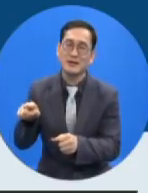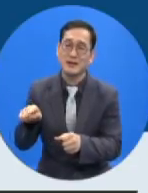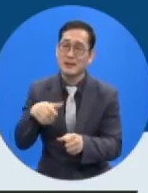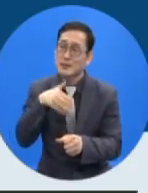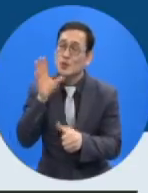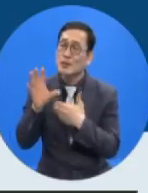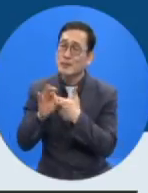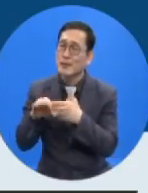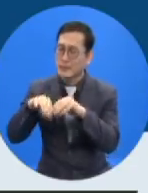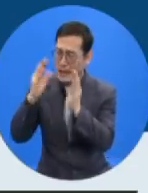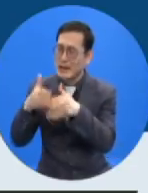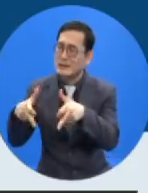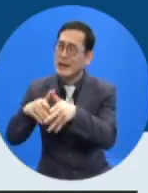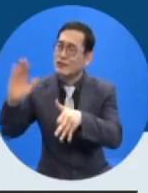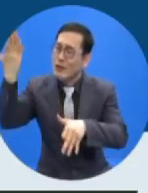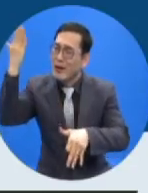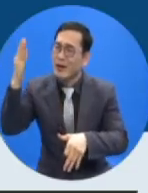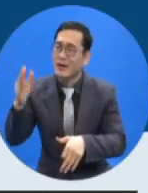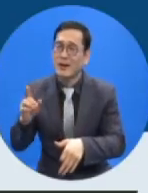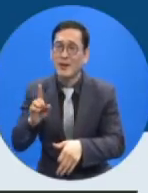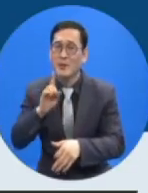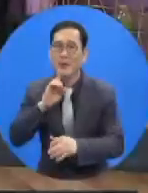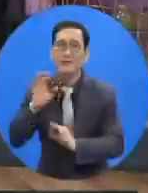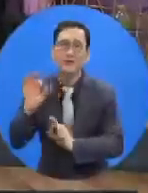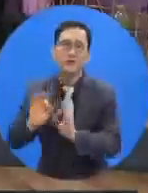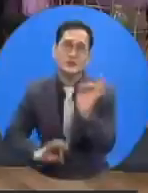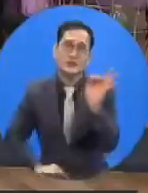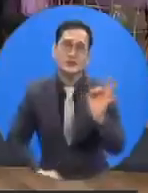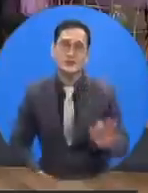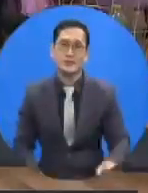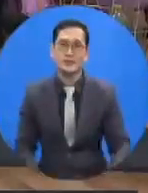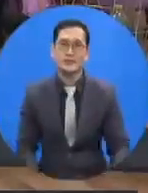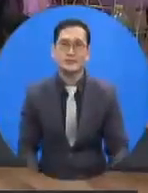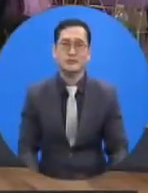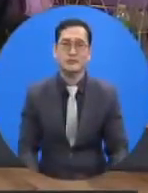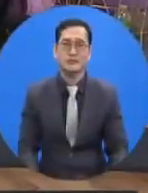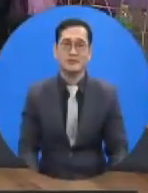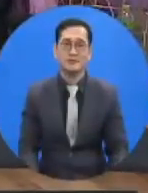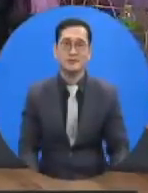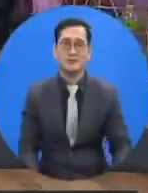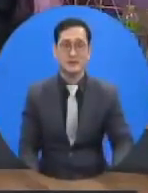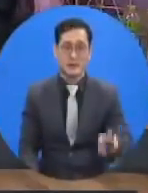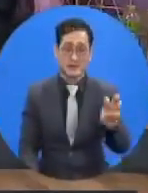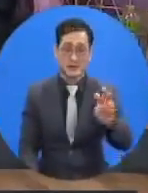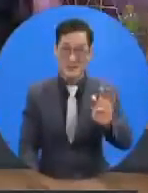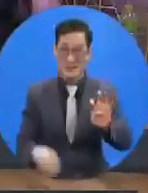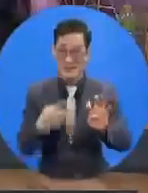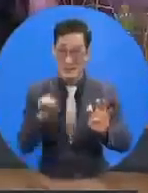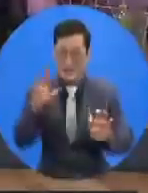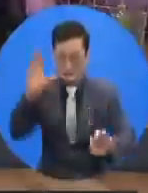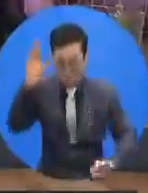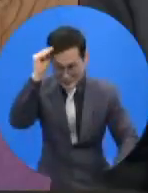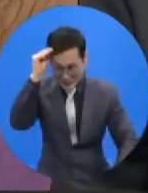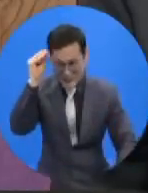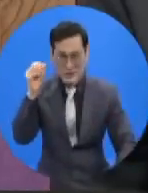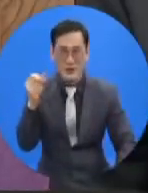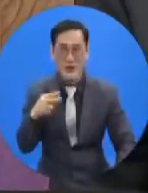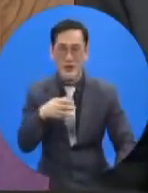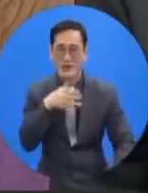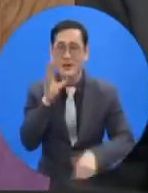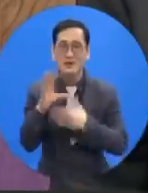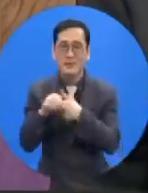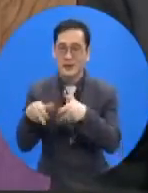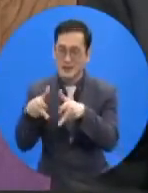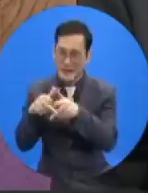당연히 안 되죠. 그렇죠. 발언만 똑 잘라서 이야기하면 아주 안 좋은 발언이죠. 30, 40대에 아무 생각이 없다라는 말을 했었고, 그 다음에 나이